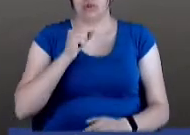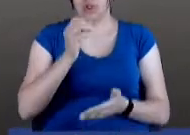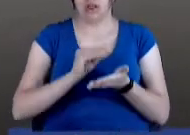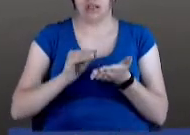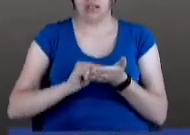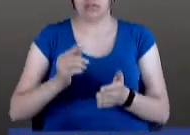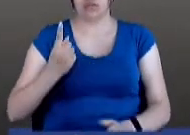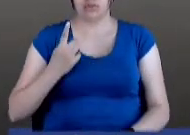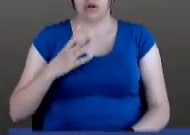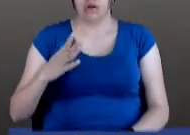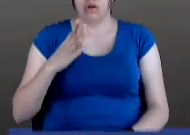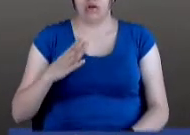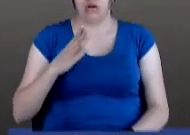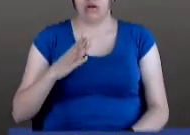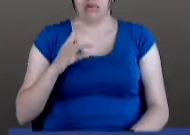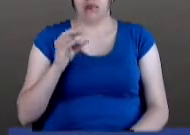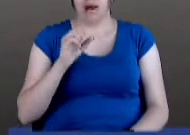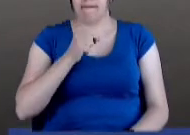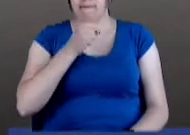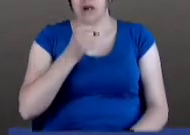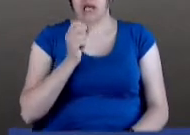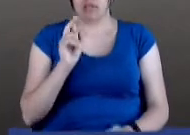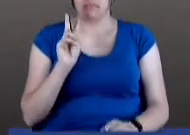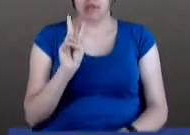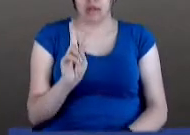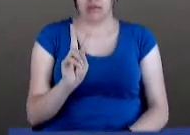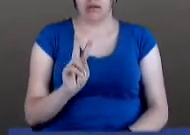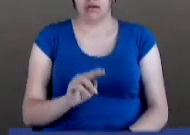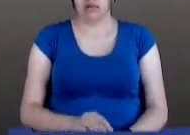на прес-підхід, і вони